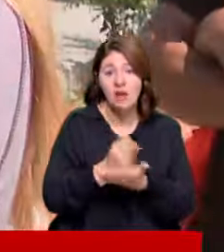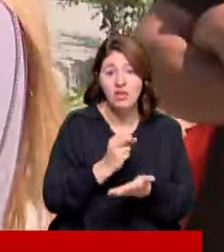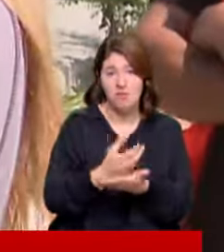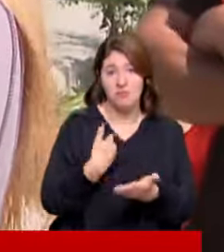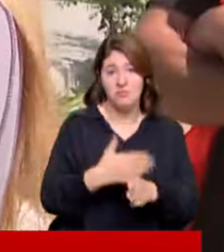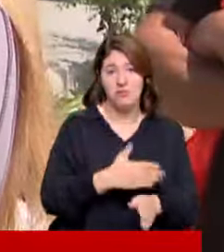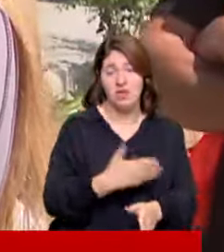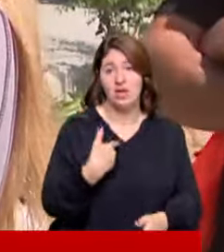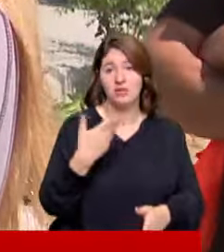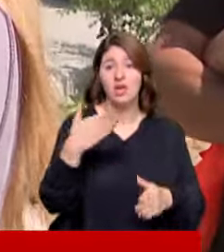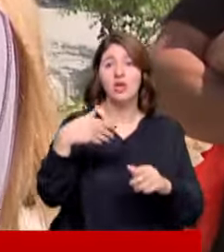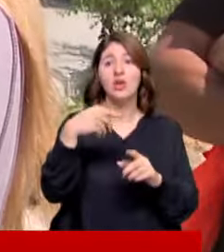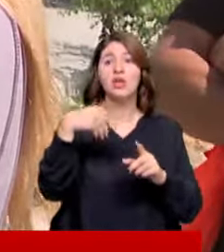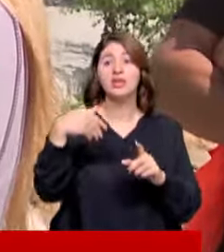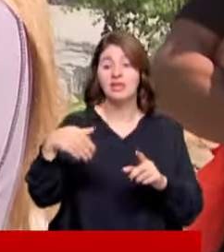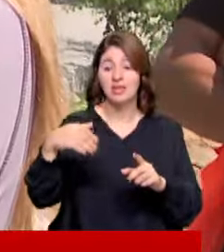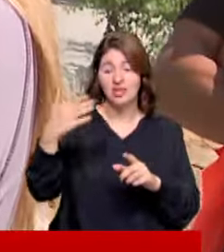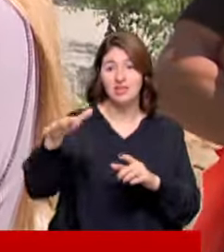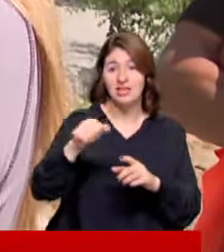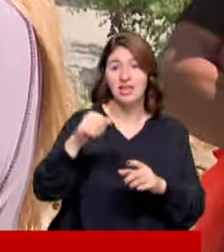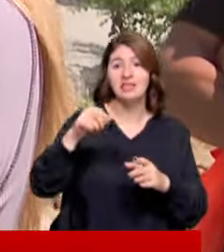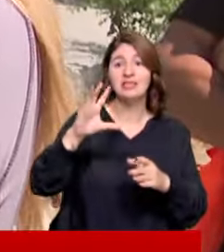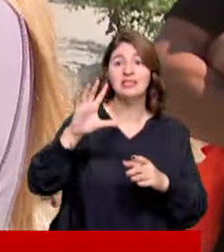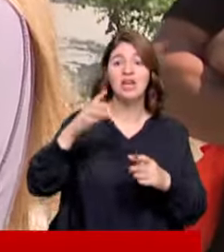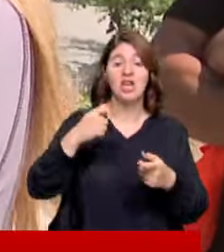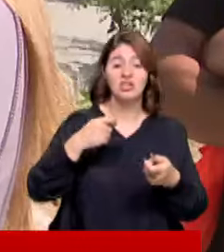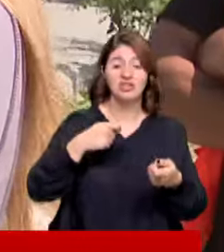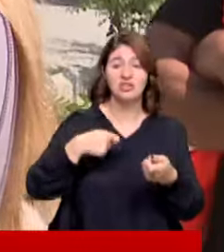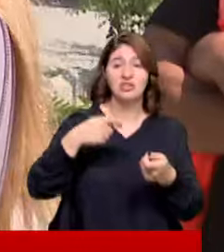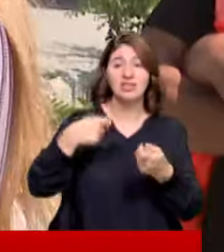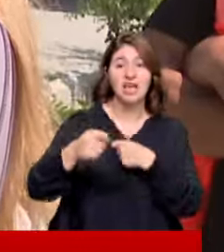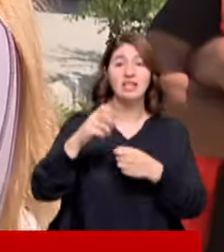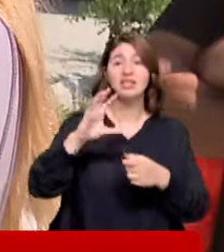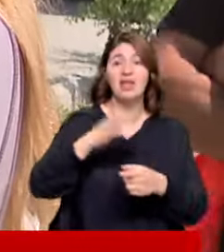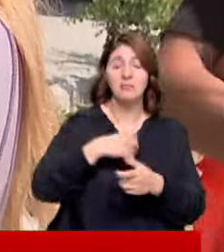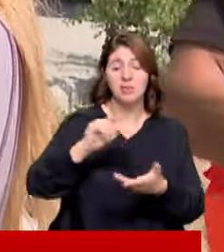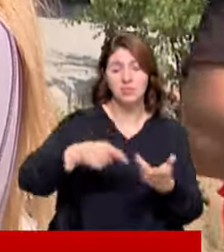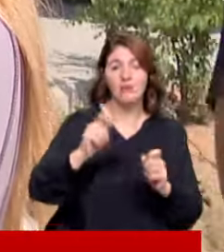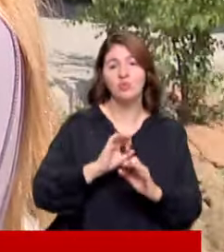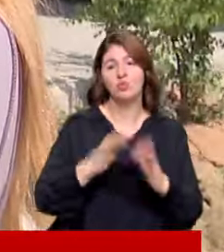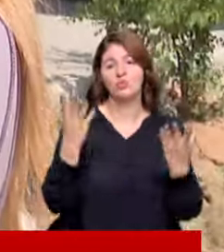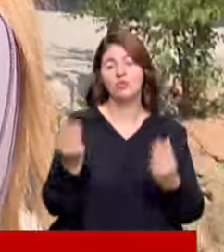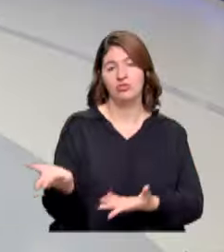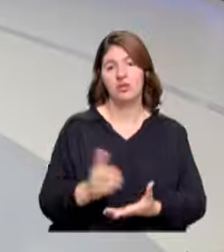biz. Taşeron firmanın sahipleri gidip imza atsalar tüm işçiler haklarına kavuşacak ama atmıyorlar.